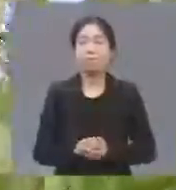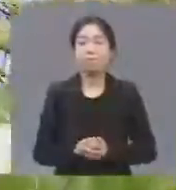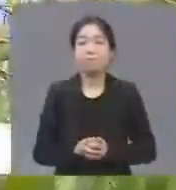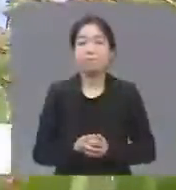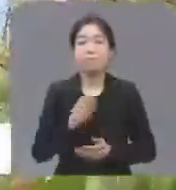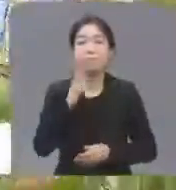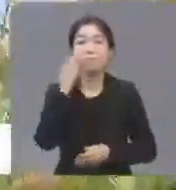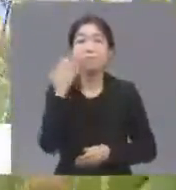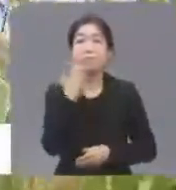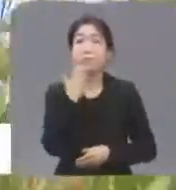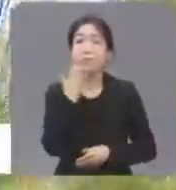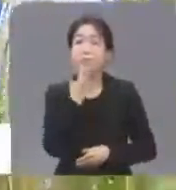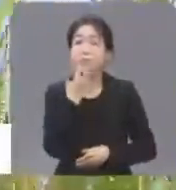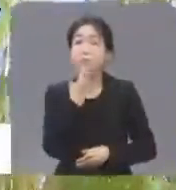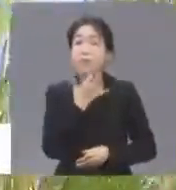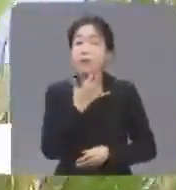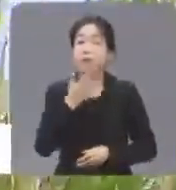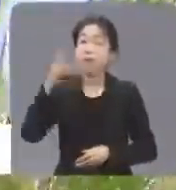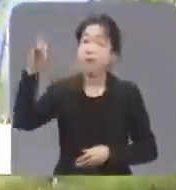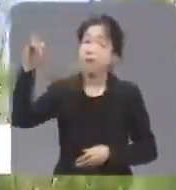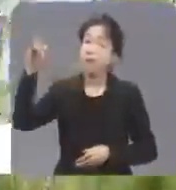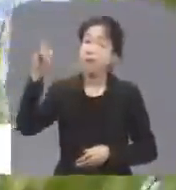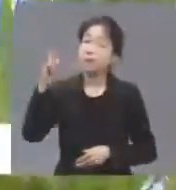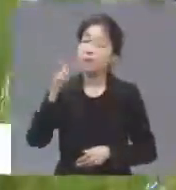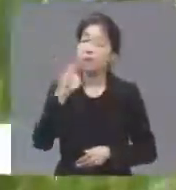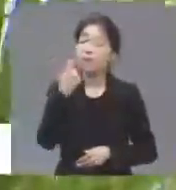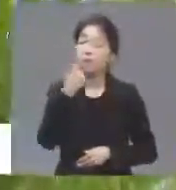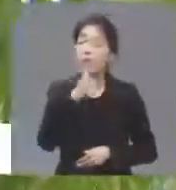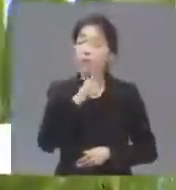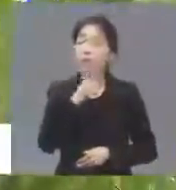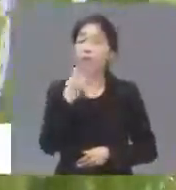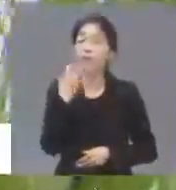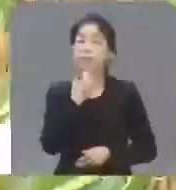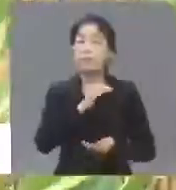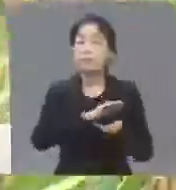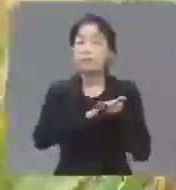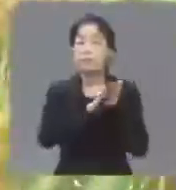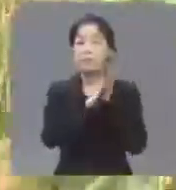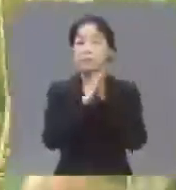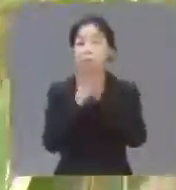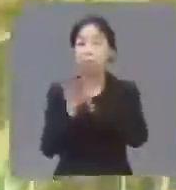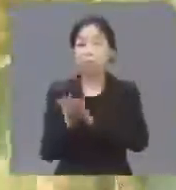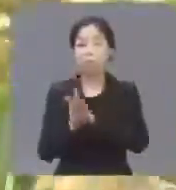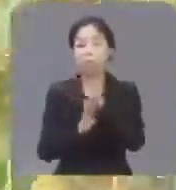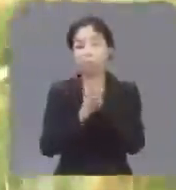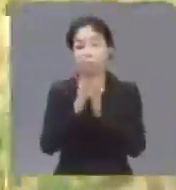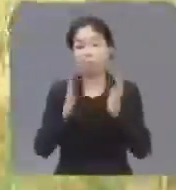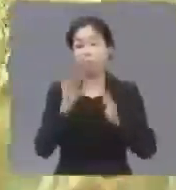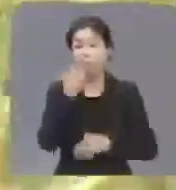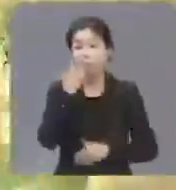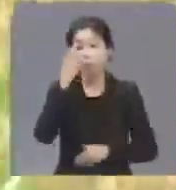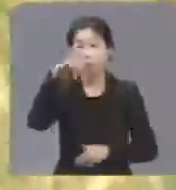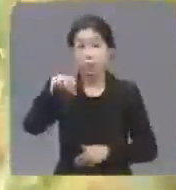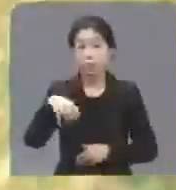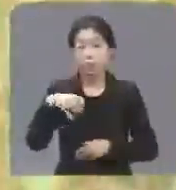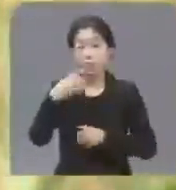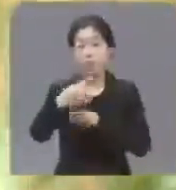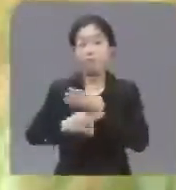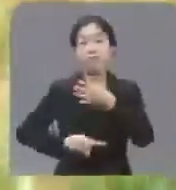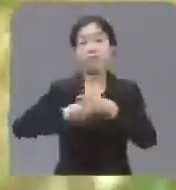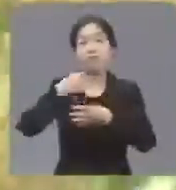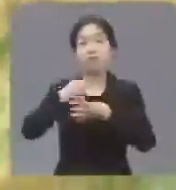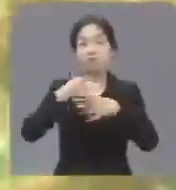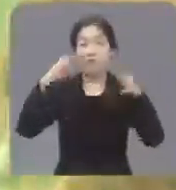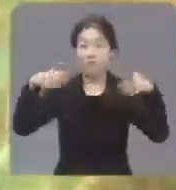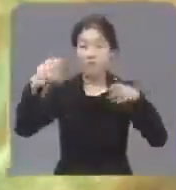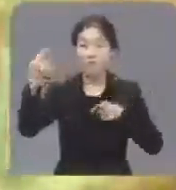초록 잎사귀 위로 가을 햇살을 받아 금빛으로 반짝이는 갈대. 순천만에 가을이 찾아왔습니다.